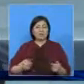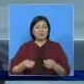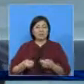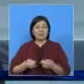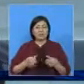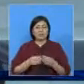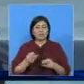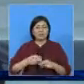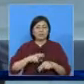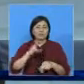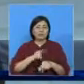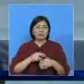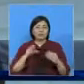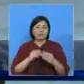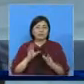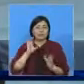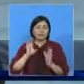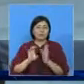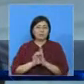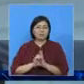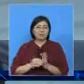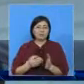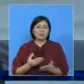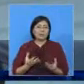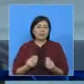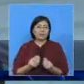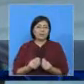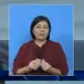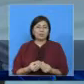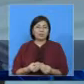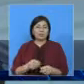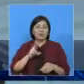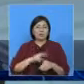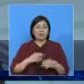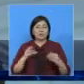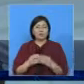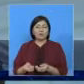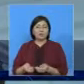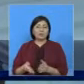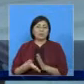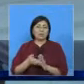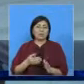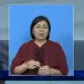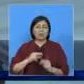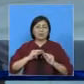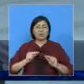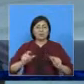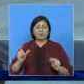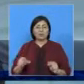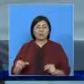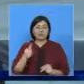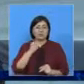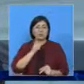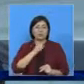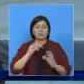бұл туралы полиция бөлімінде ғана естиді. Сонымен қатар полиция бөліміне шақырылған педагогтардың барлығы құпиялықты